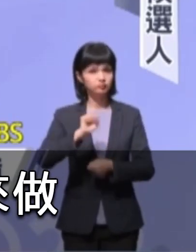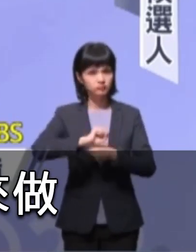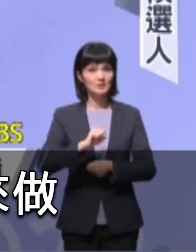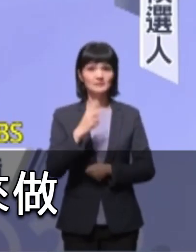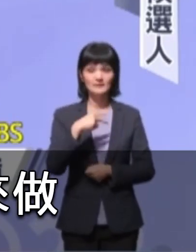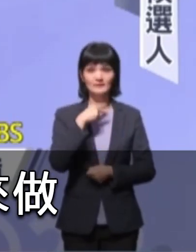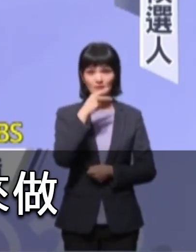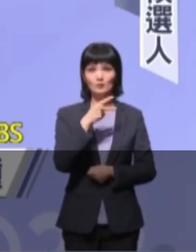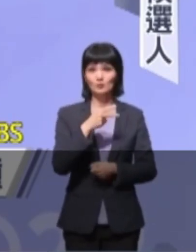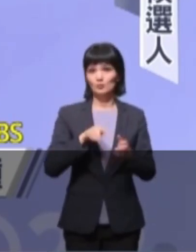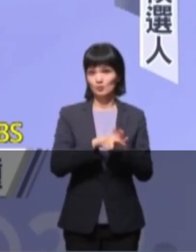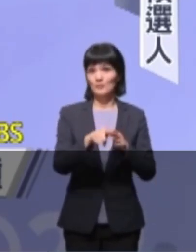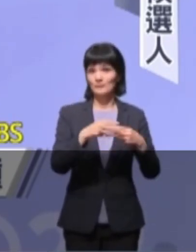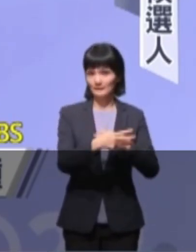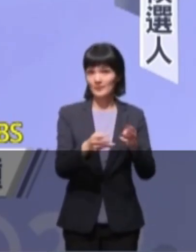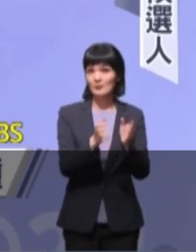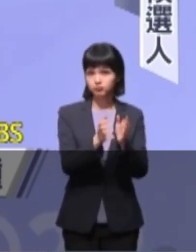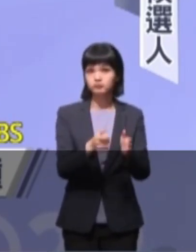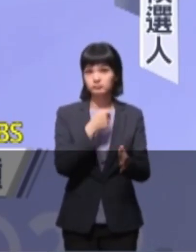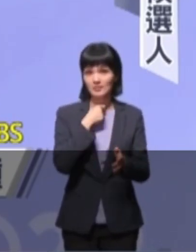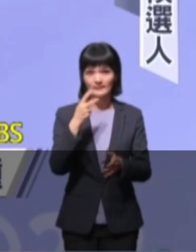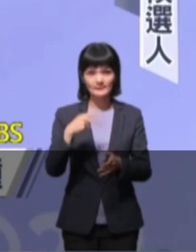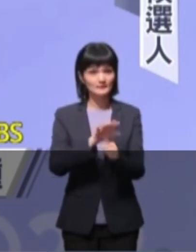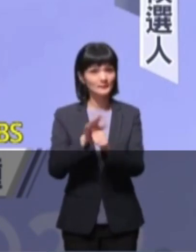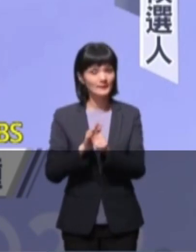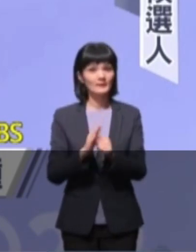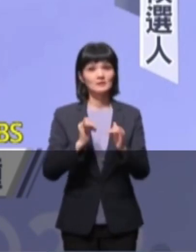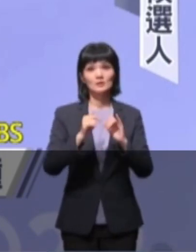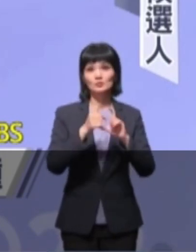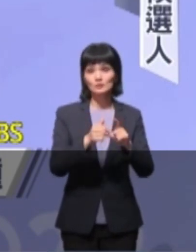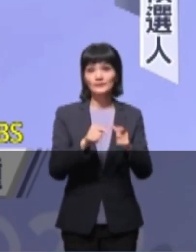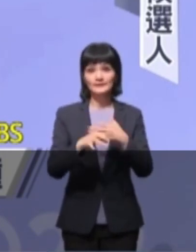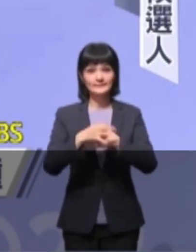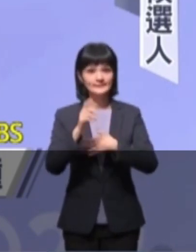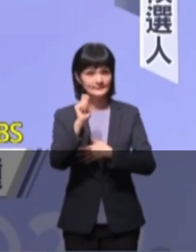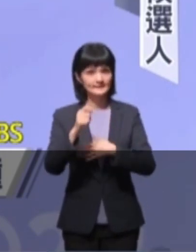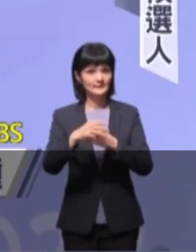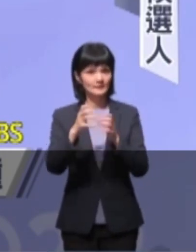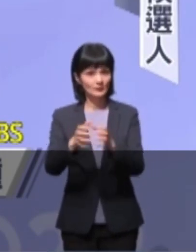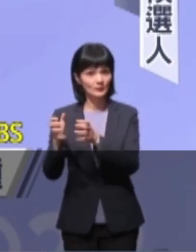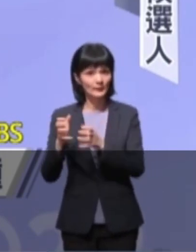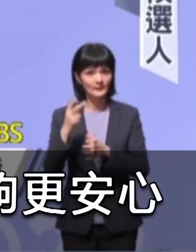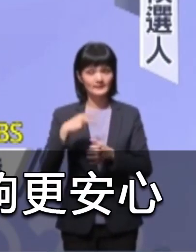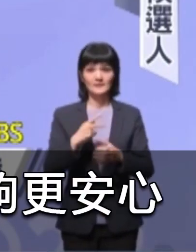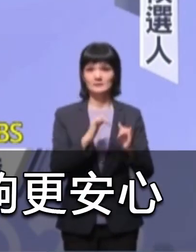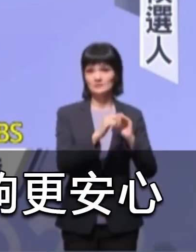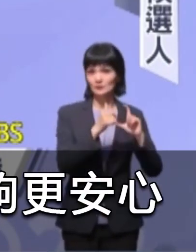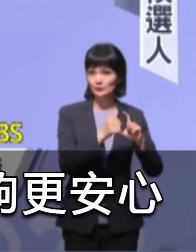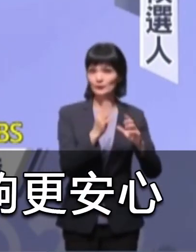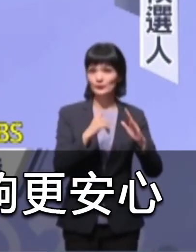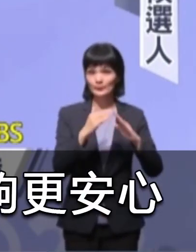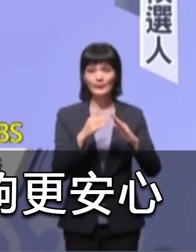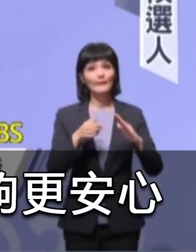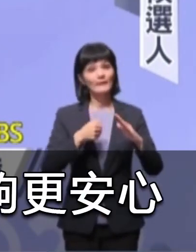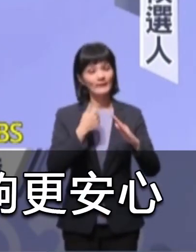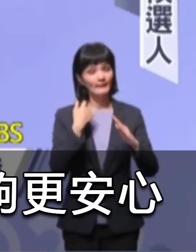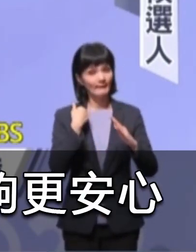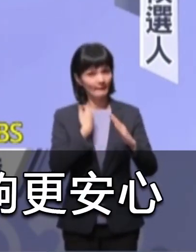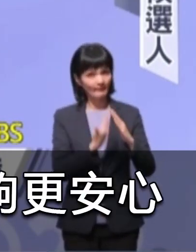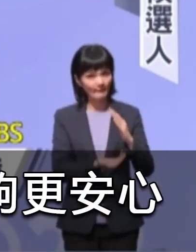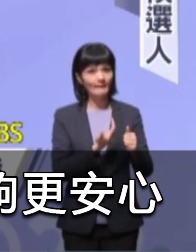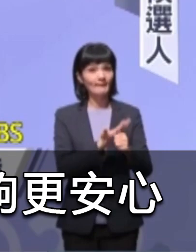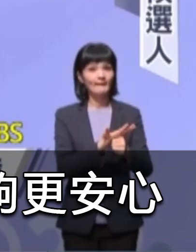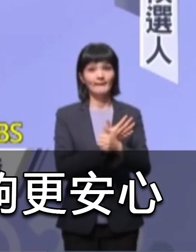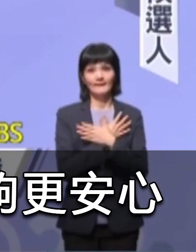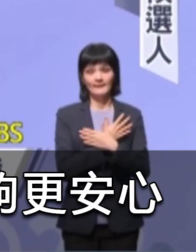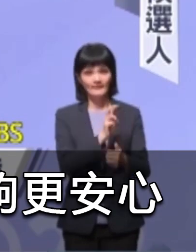专班我们来做，那增加社区的亲子馆，那公司学历推动在校安亲，都是要让大家在育儿的时